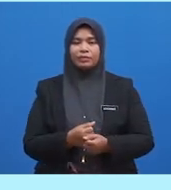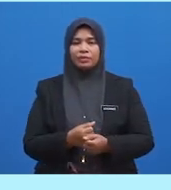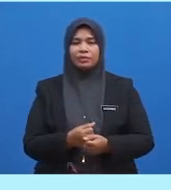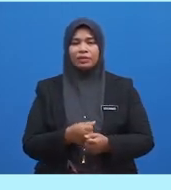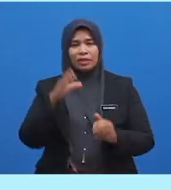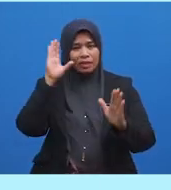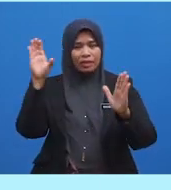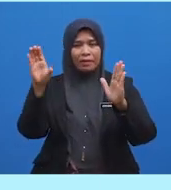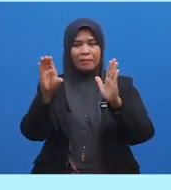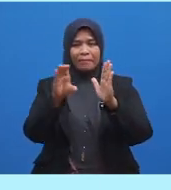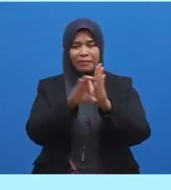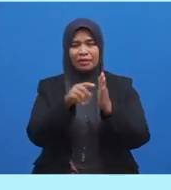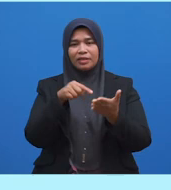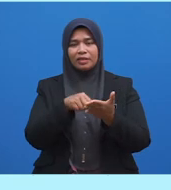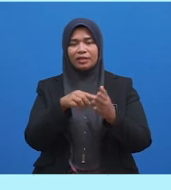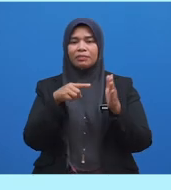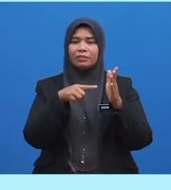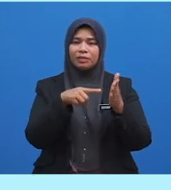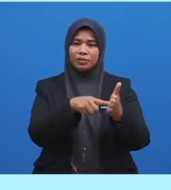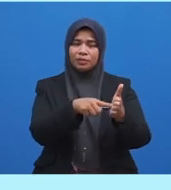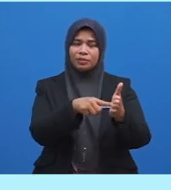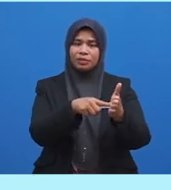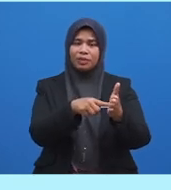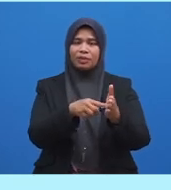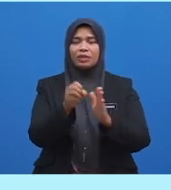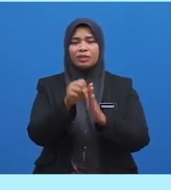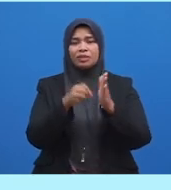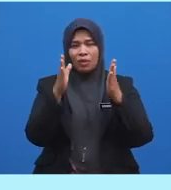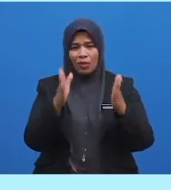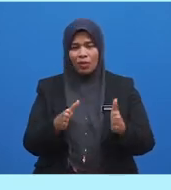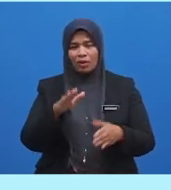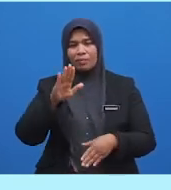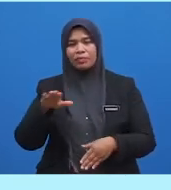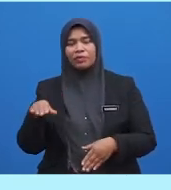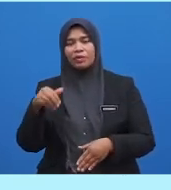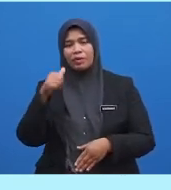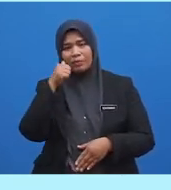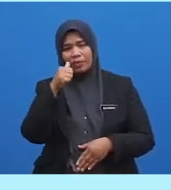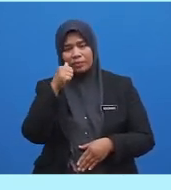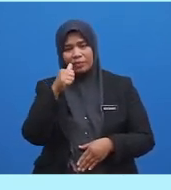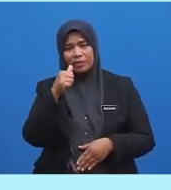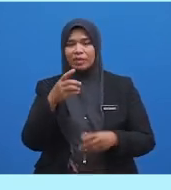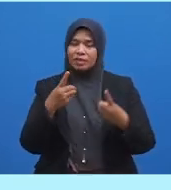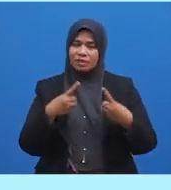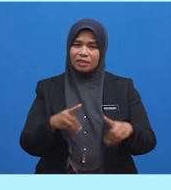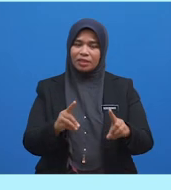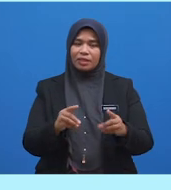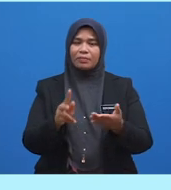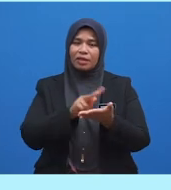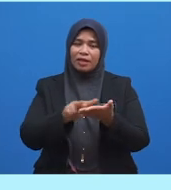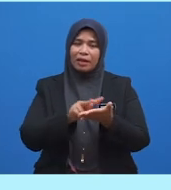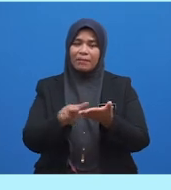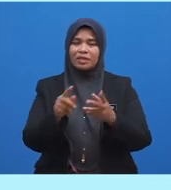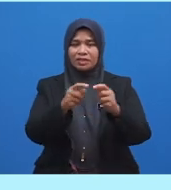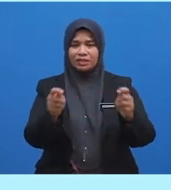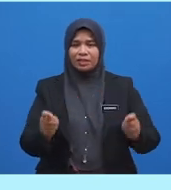Kambar ini menunjukkan seorang budak perempuan sedang mengemas